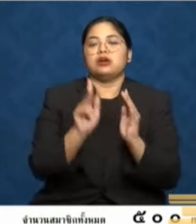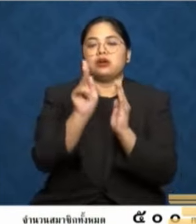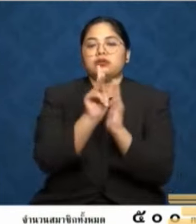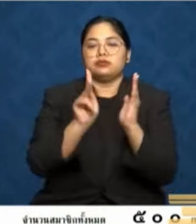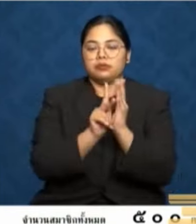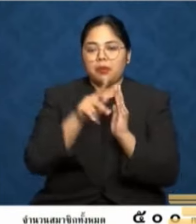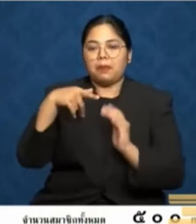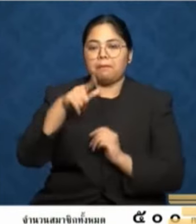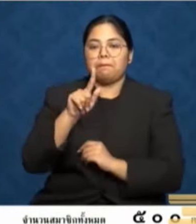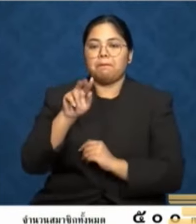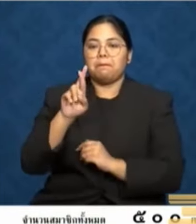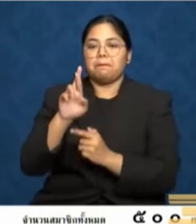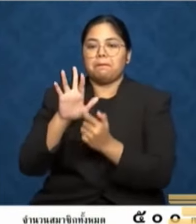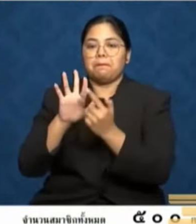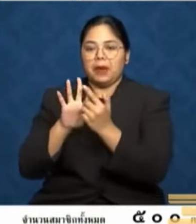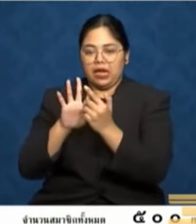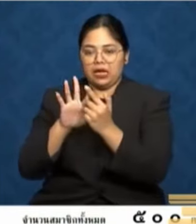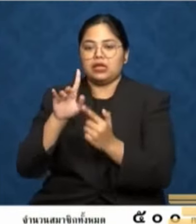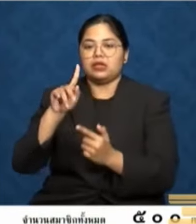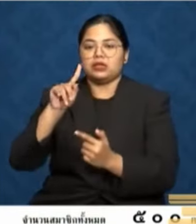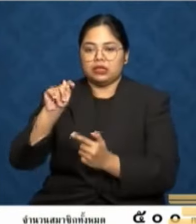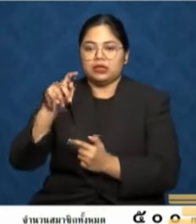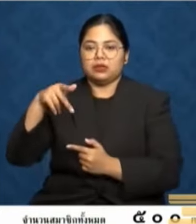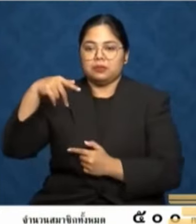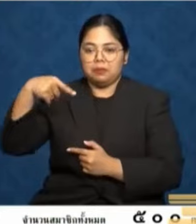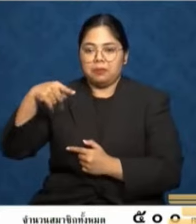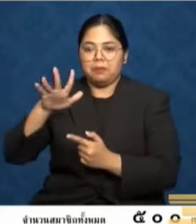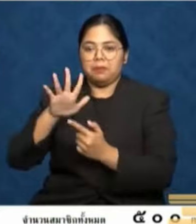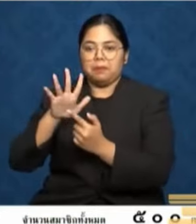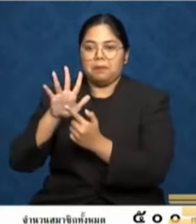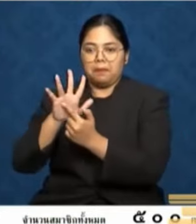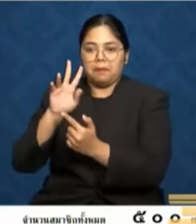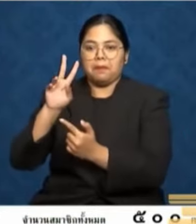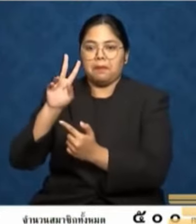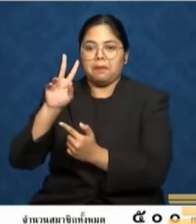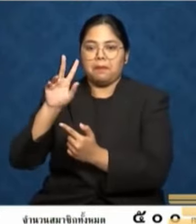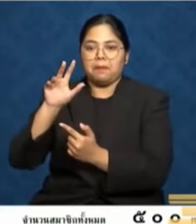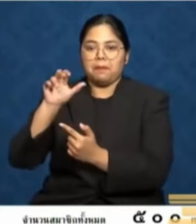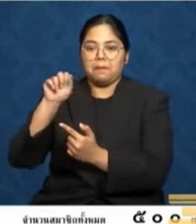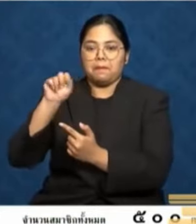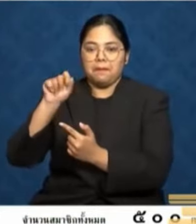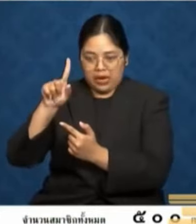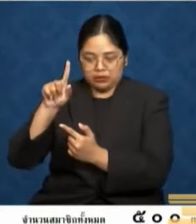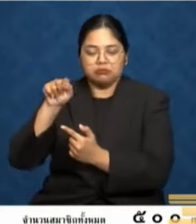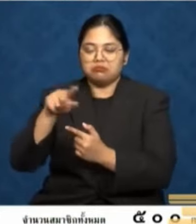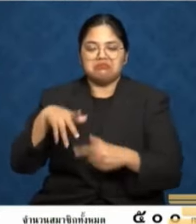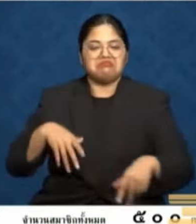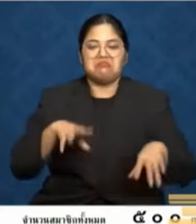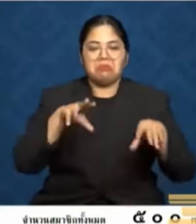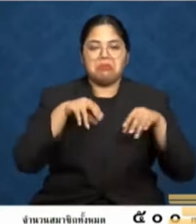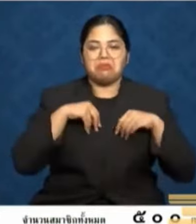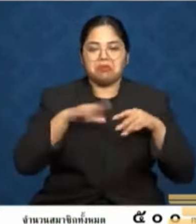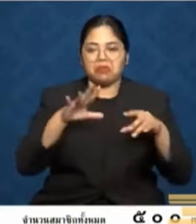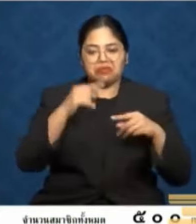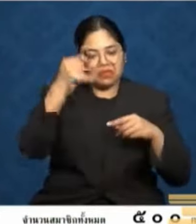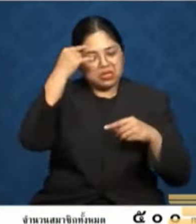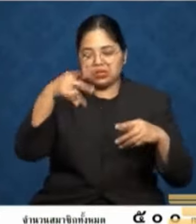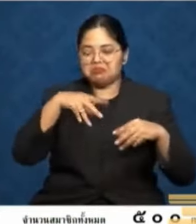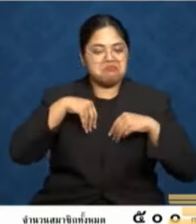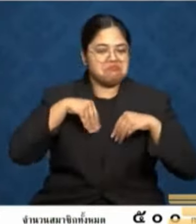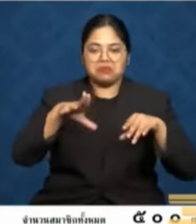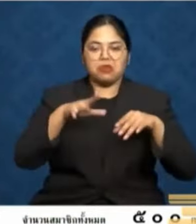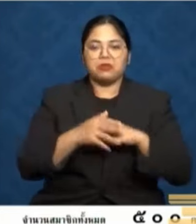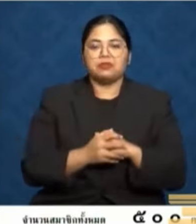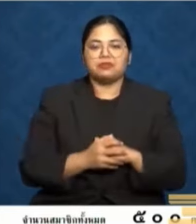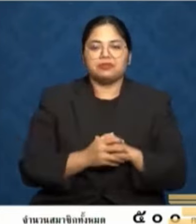วิพัฒน์สันติภาดาขอบคุณครับท่านประธานครับครับก็เดี๋ยวถ้าท่านรองนะครับขึ้นมา